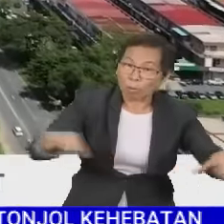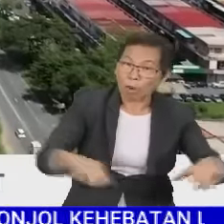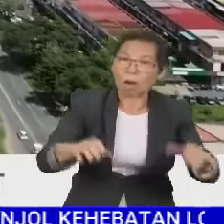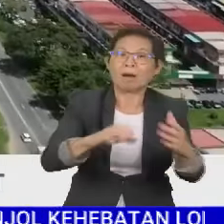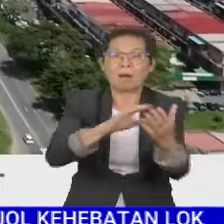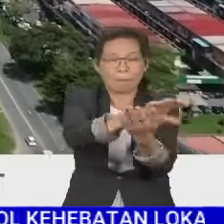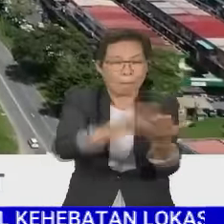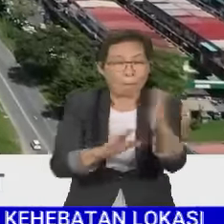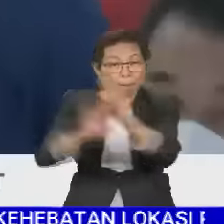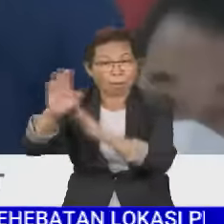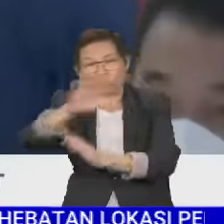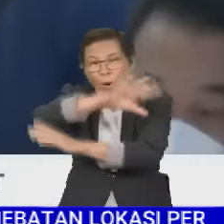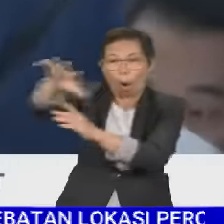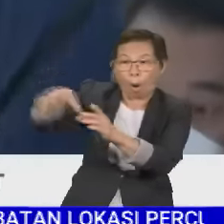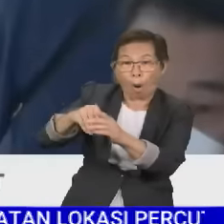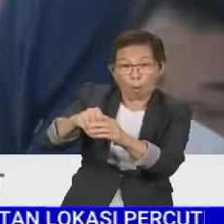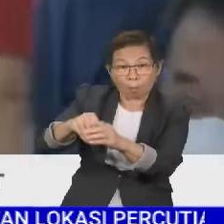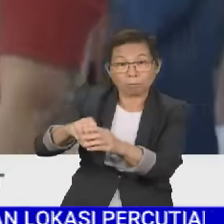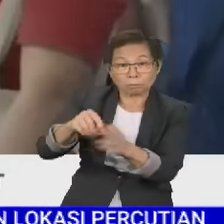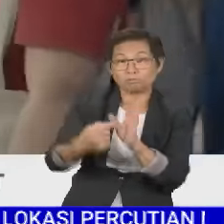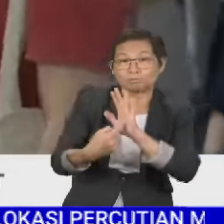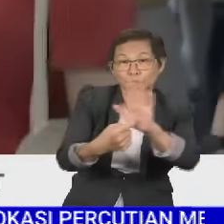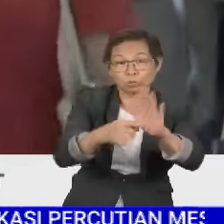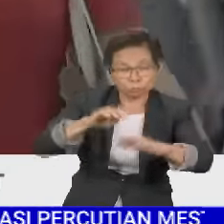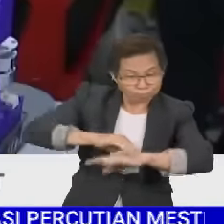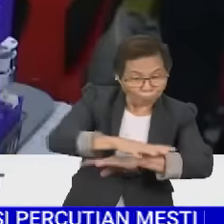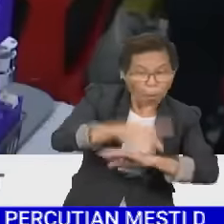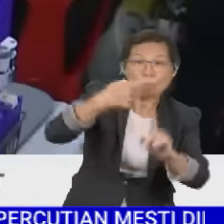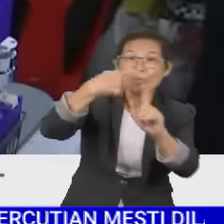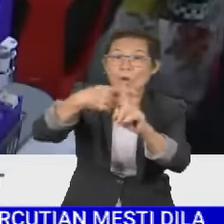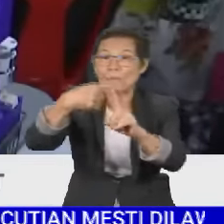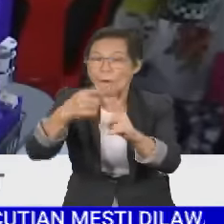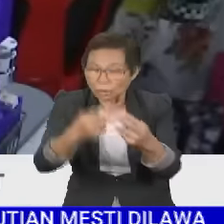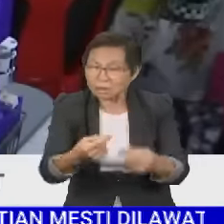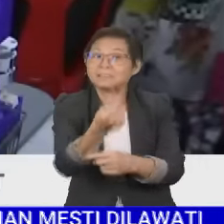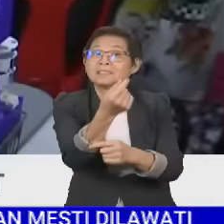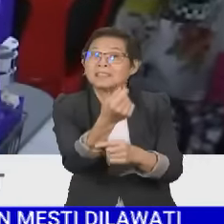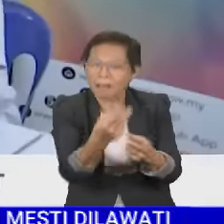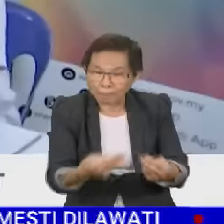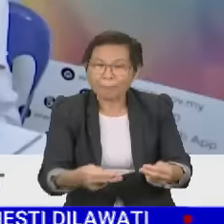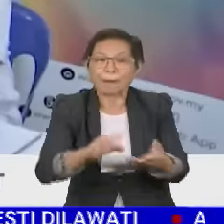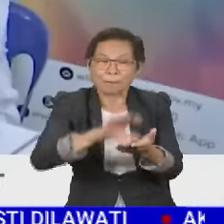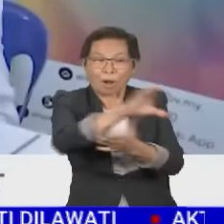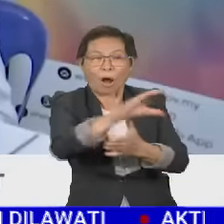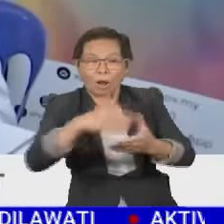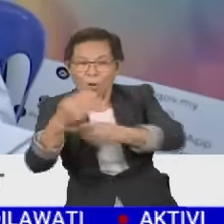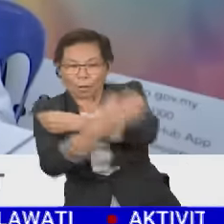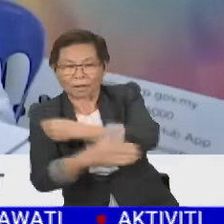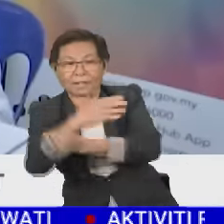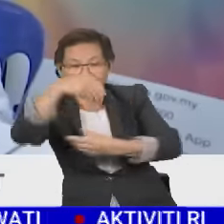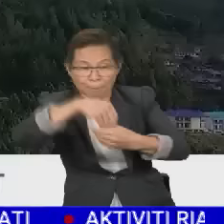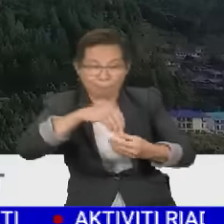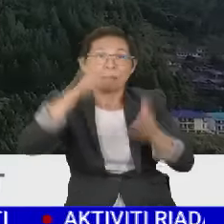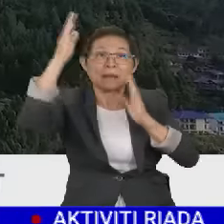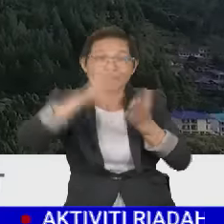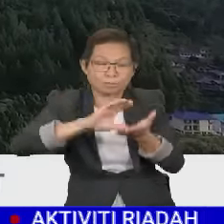komprehensif dan holistik ini menampakkan impak positif antaranya nilai pelaburan asing dan domestik semakin bertambah